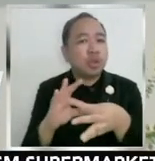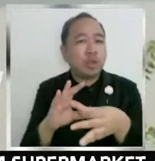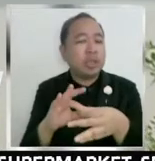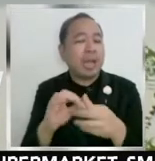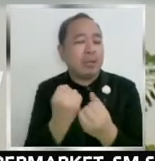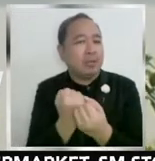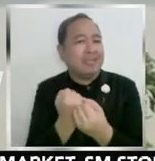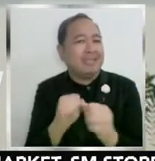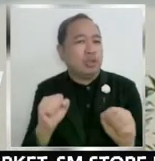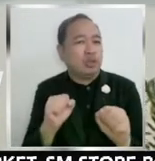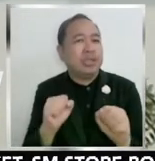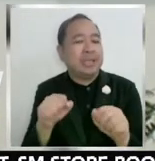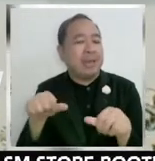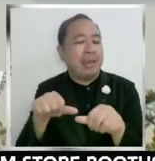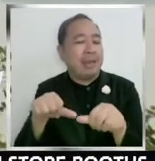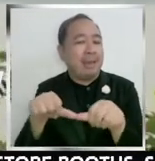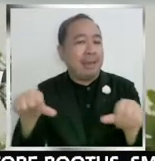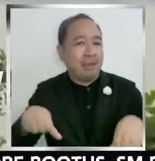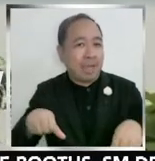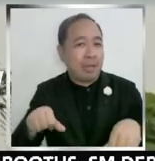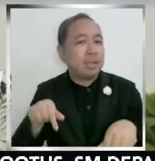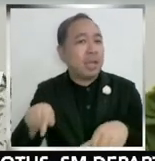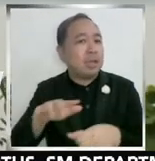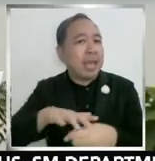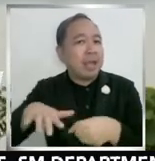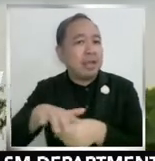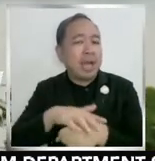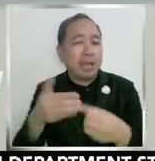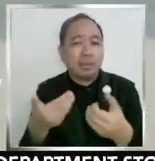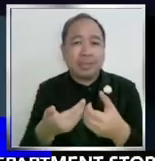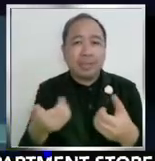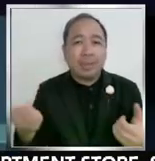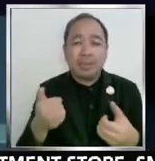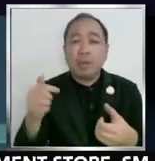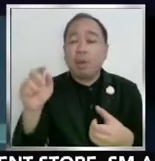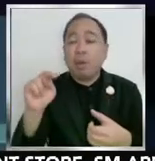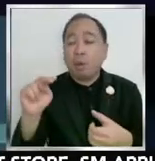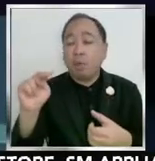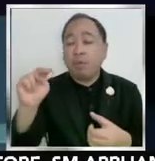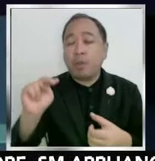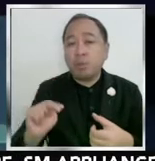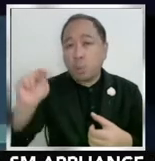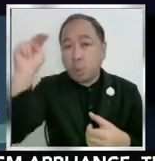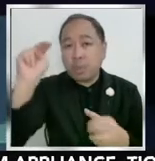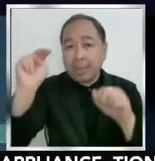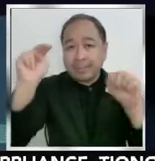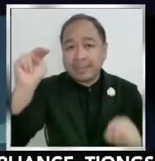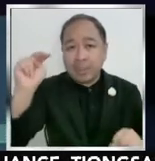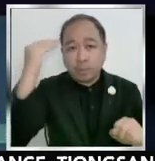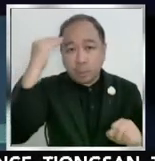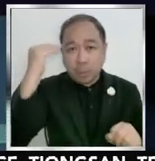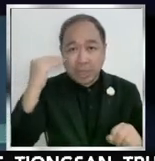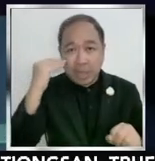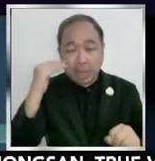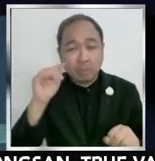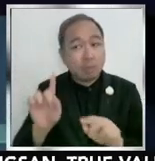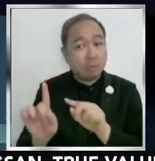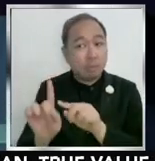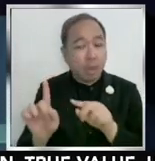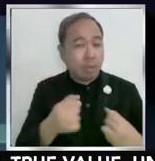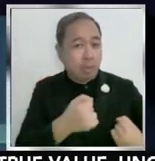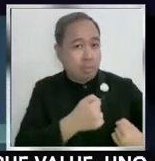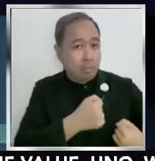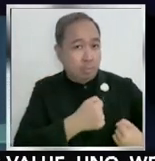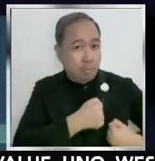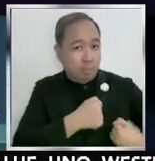village sa demilitarized zone na naghihiwalay sa North at South Korea. We believe the soldier is currently in DPRK custody and